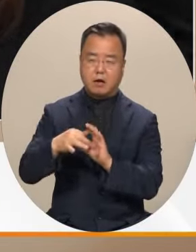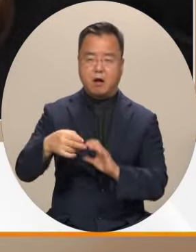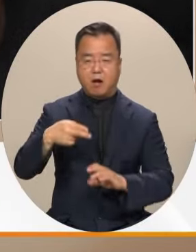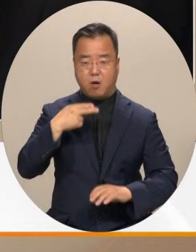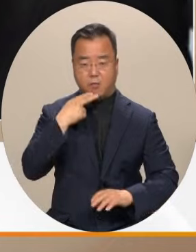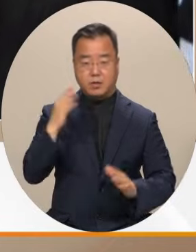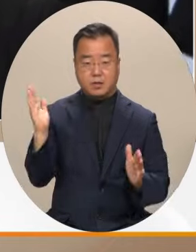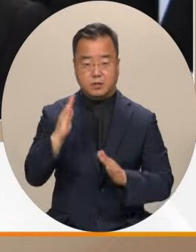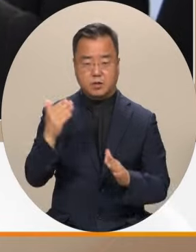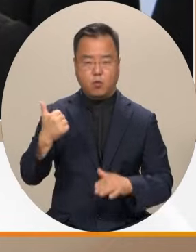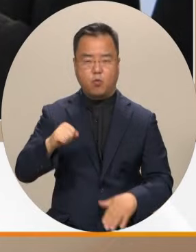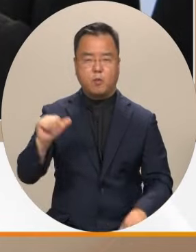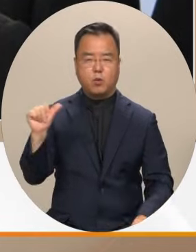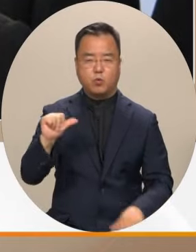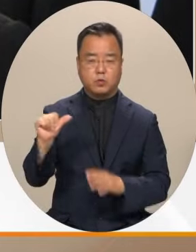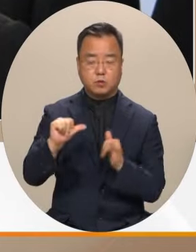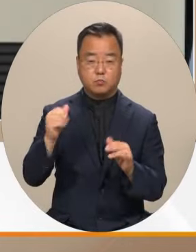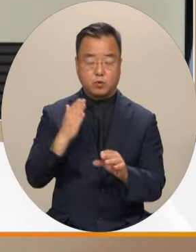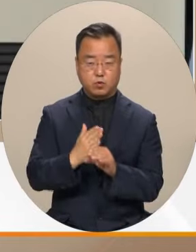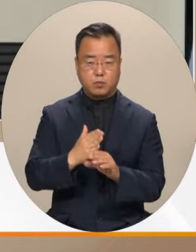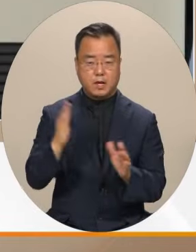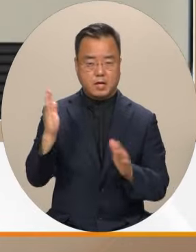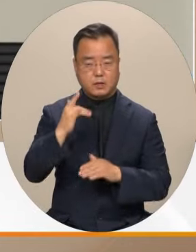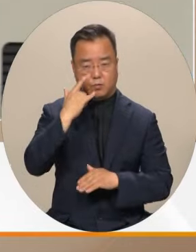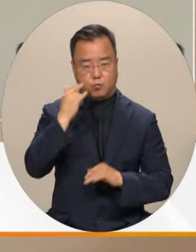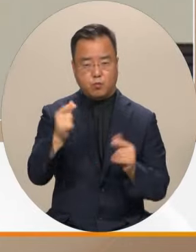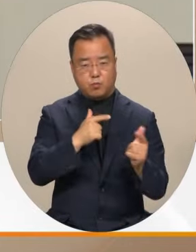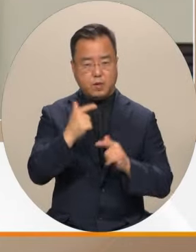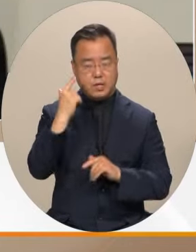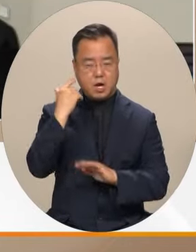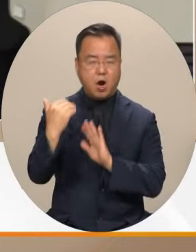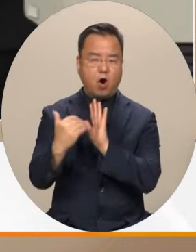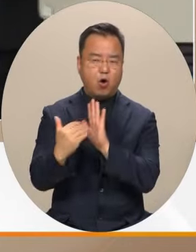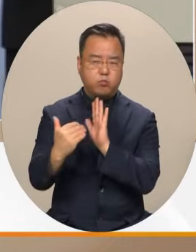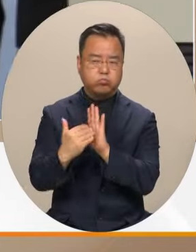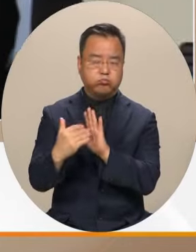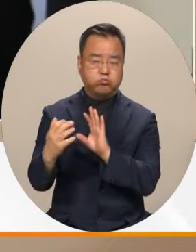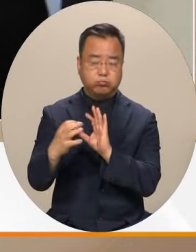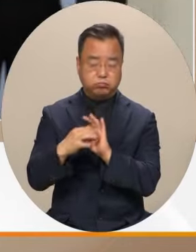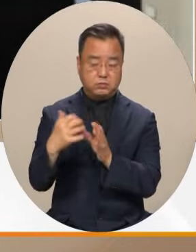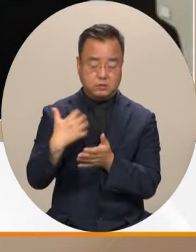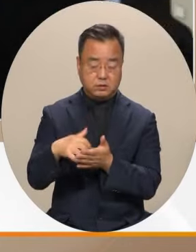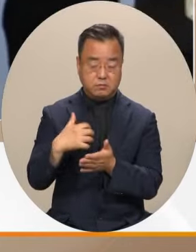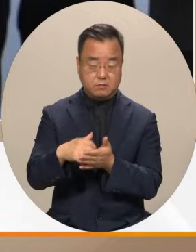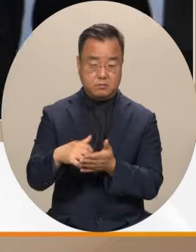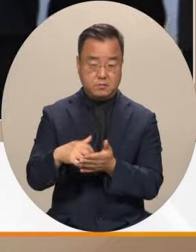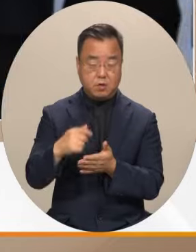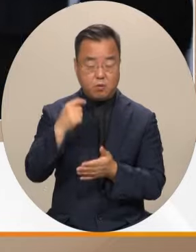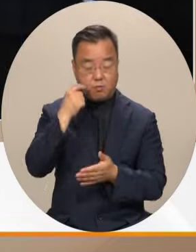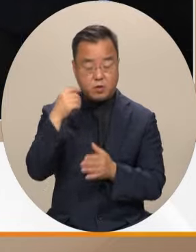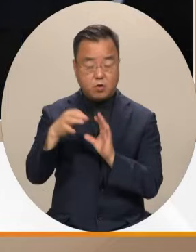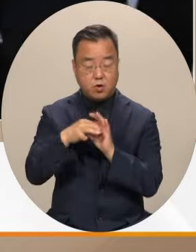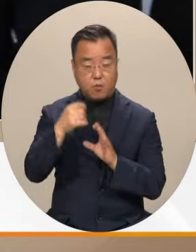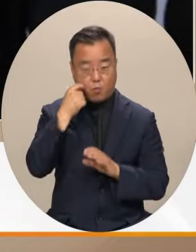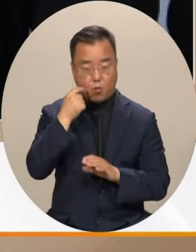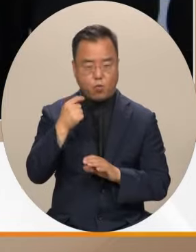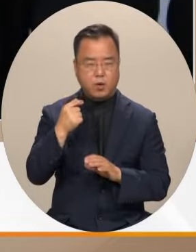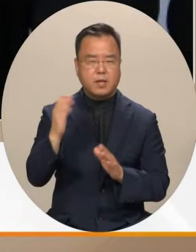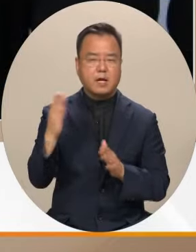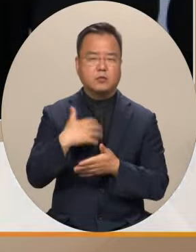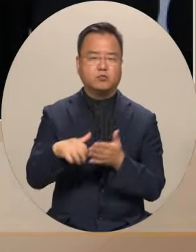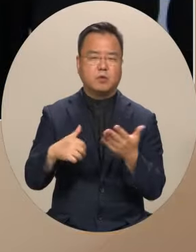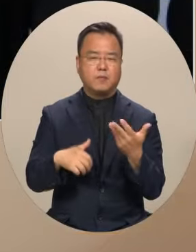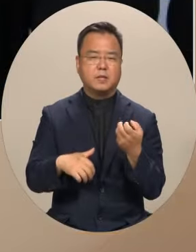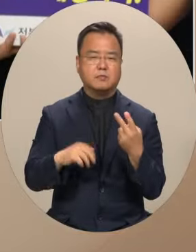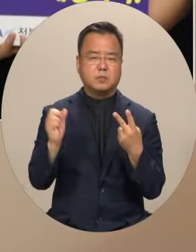5,000여명 중에 학생과 학부모가 거부에서 연계되지 않은 학생 수가 4만 5,000여명 그러니까 82% 달한다고